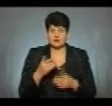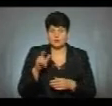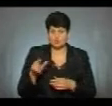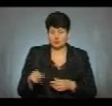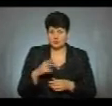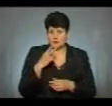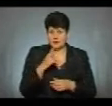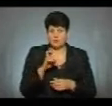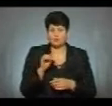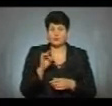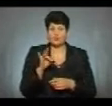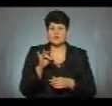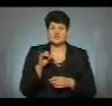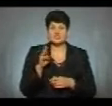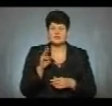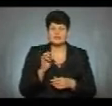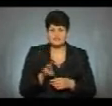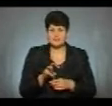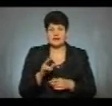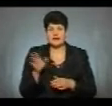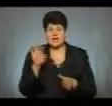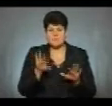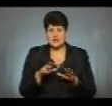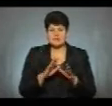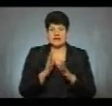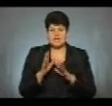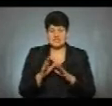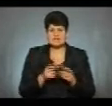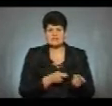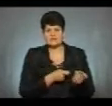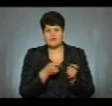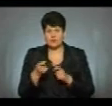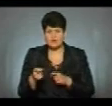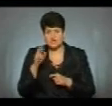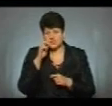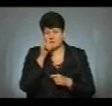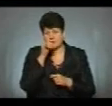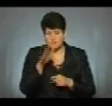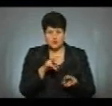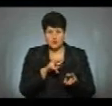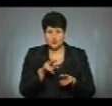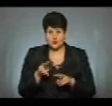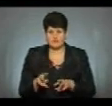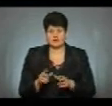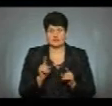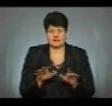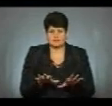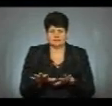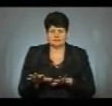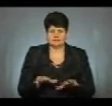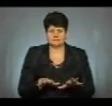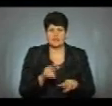що бурштин і карпатський ліс вивозиться, і держава не може контролювати навіть локально,